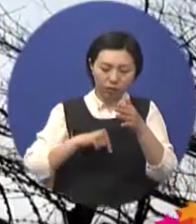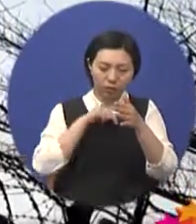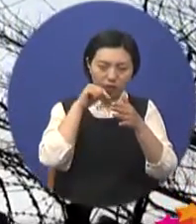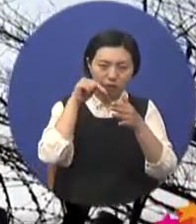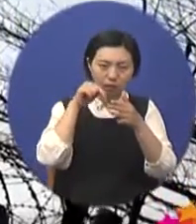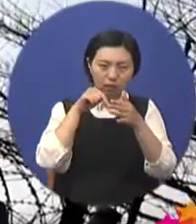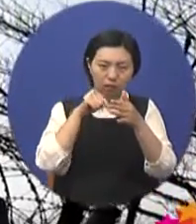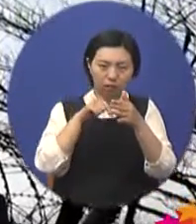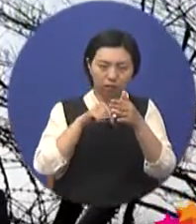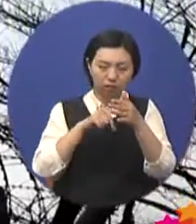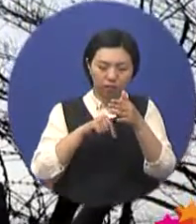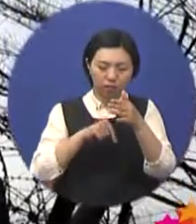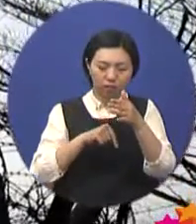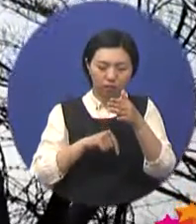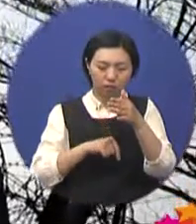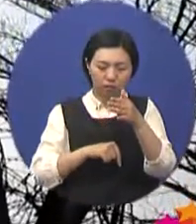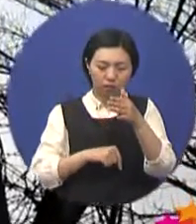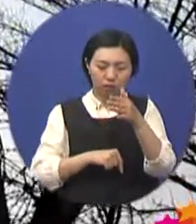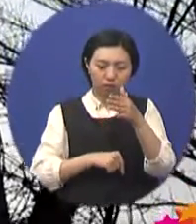속 울려주는